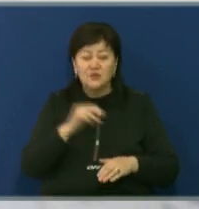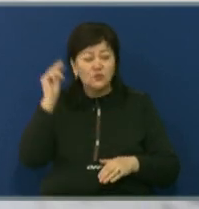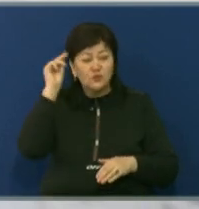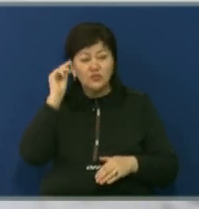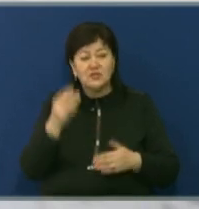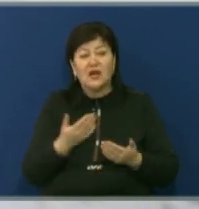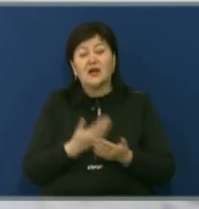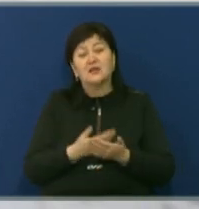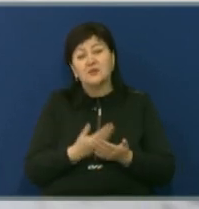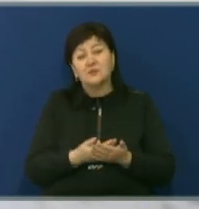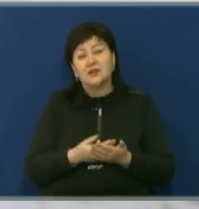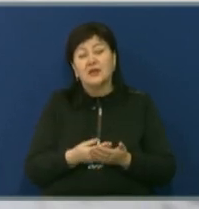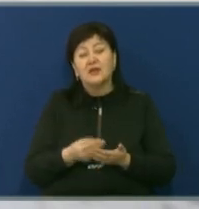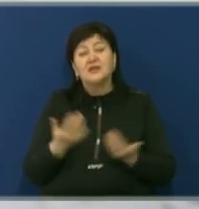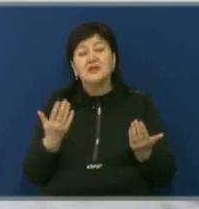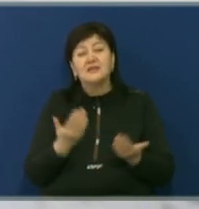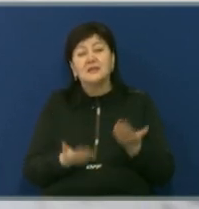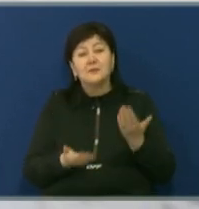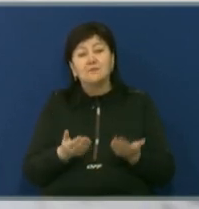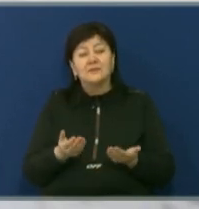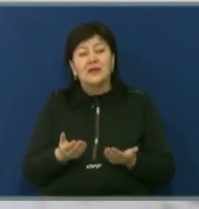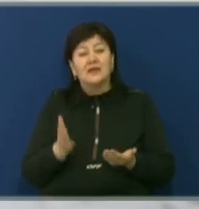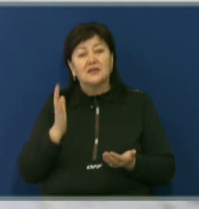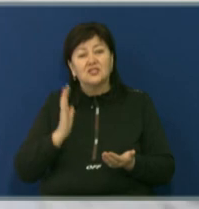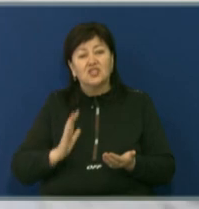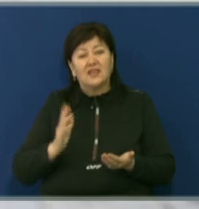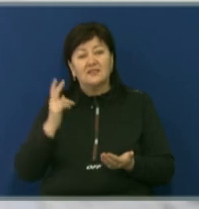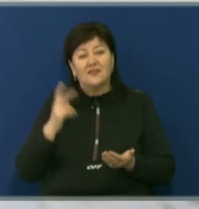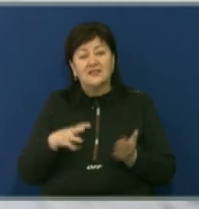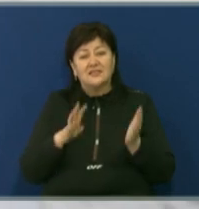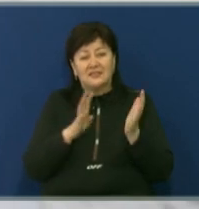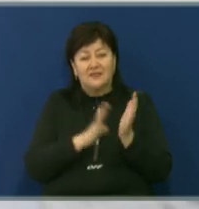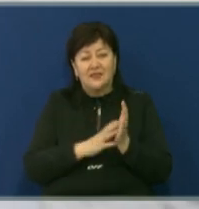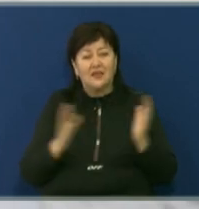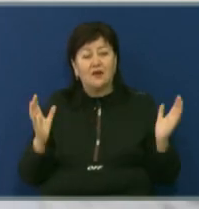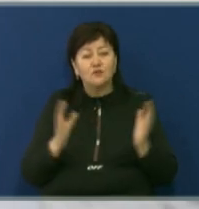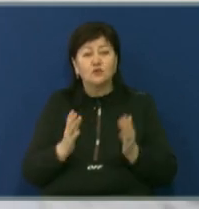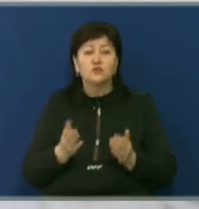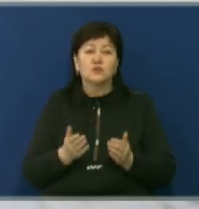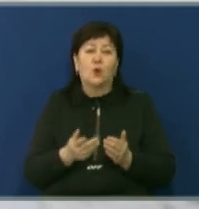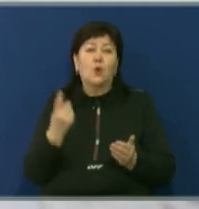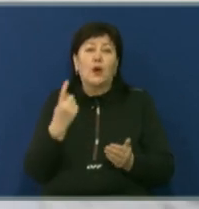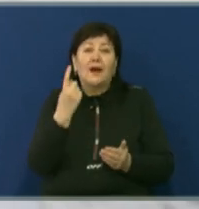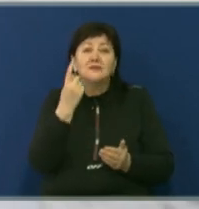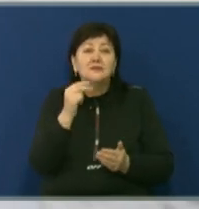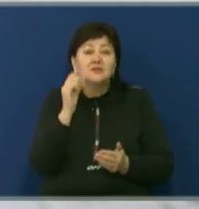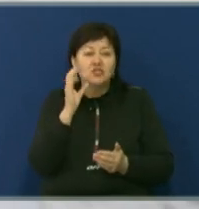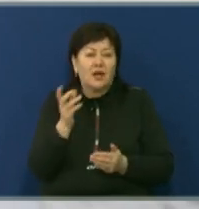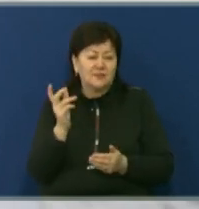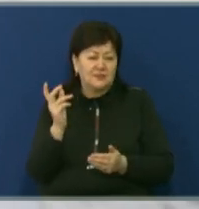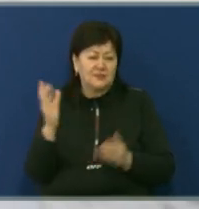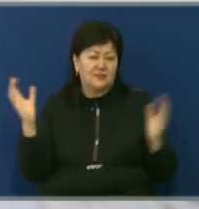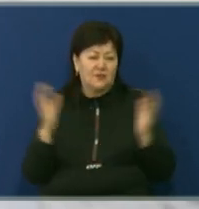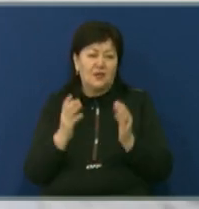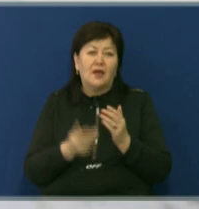29-мен баратын болсақ, бүкіл дүниені аралап барамыз. Бір сағат дегенде барамыз. Сондықтан біз сіздерден сұраймыз, бізге 17 мен 52-ні